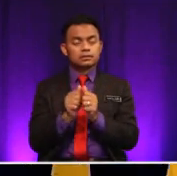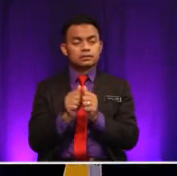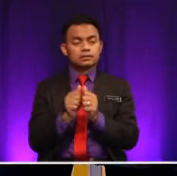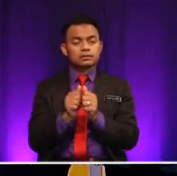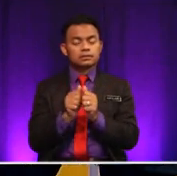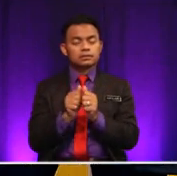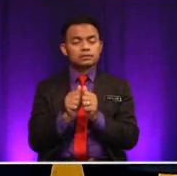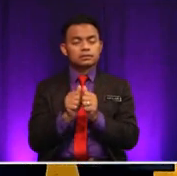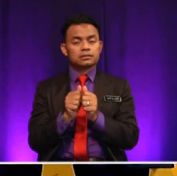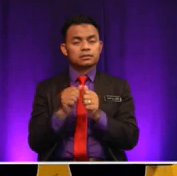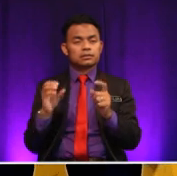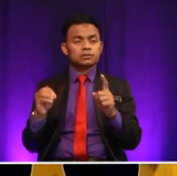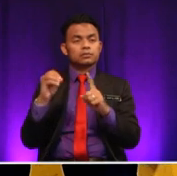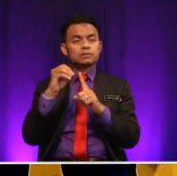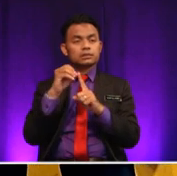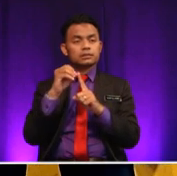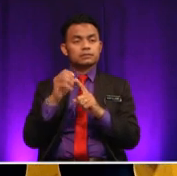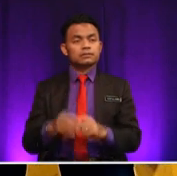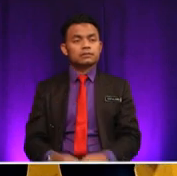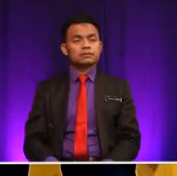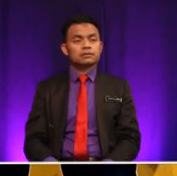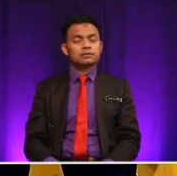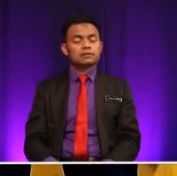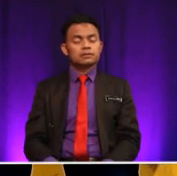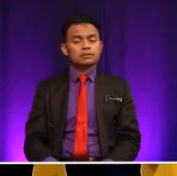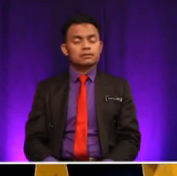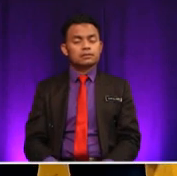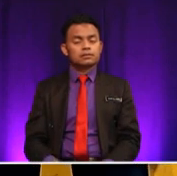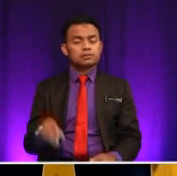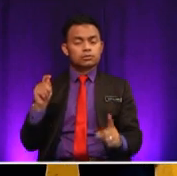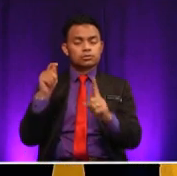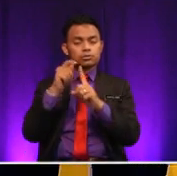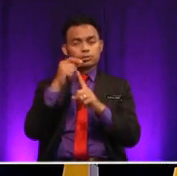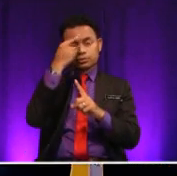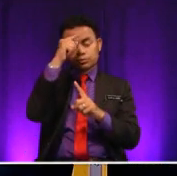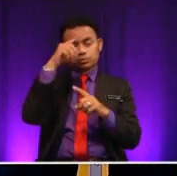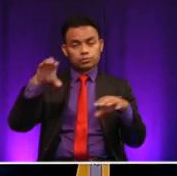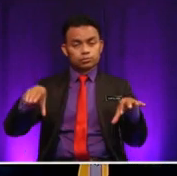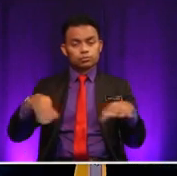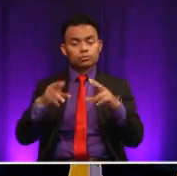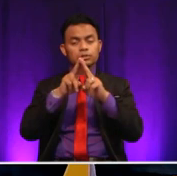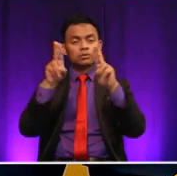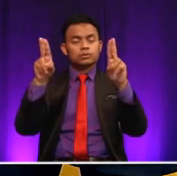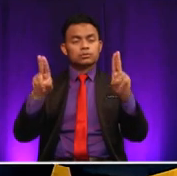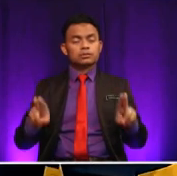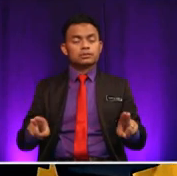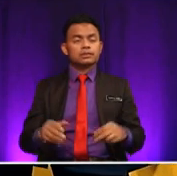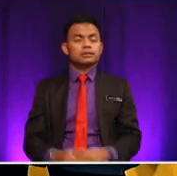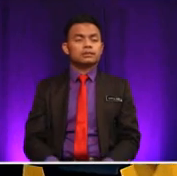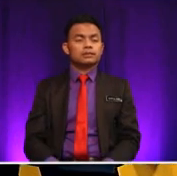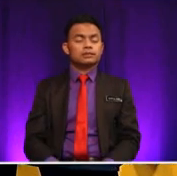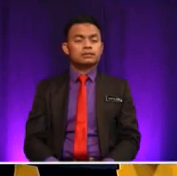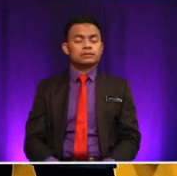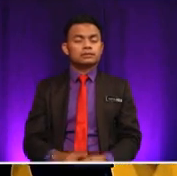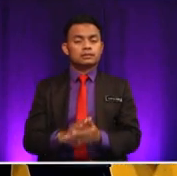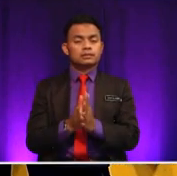objektif objektif maksudnya objektif tujuan untuk melaksanakan ujian tersebut Oke jadi